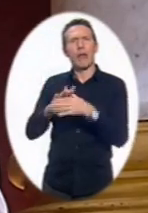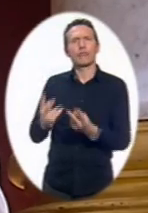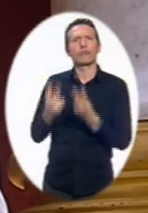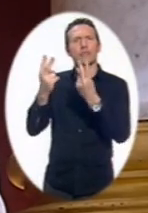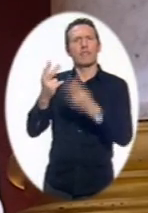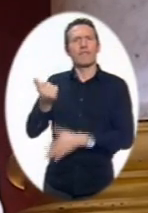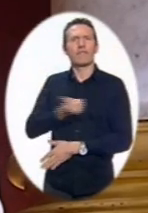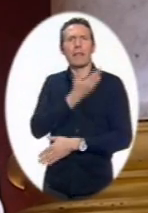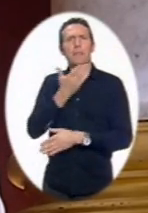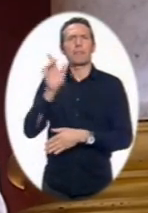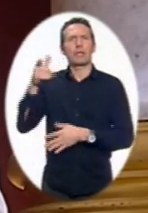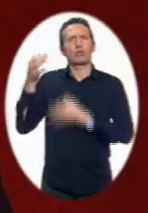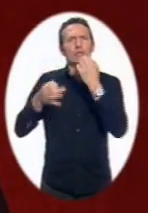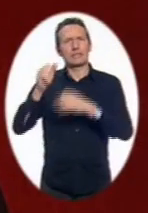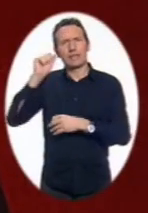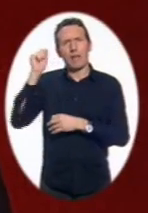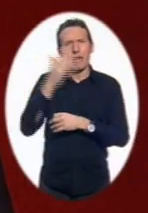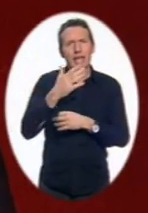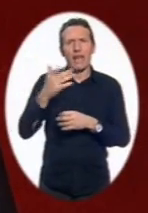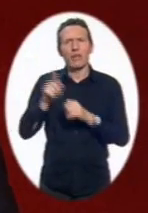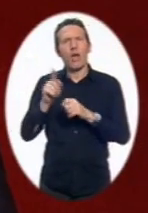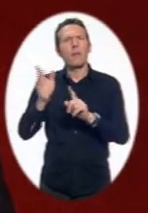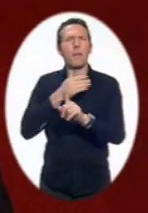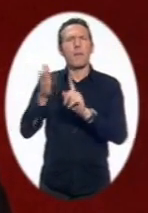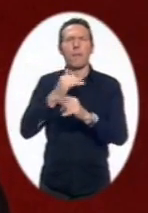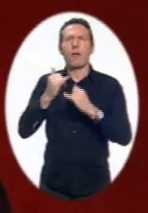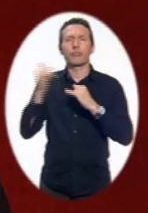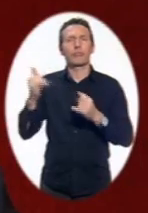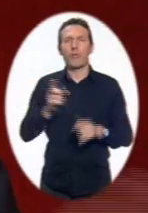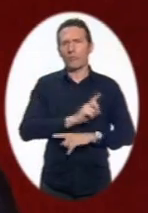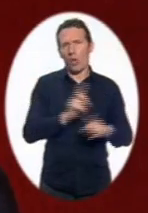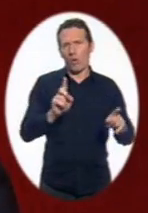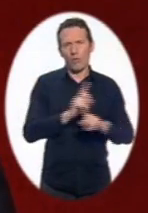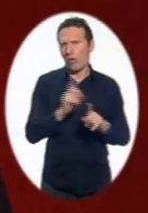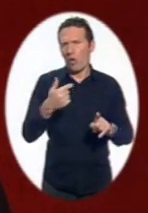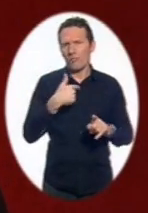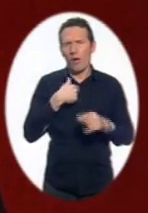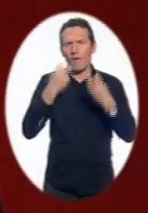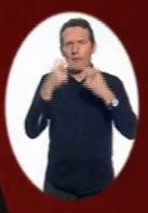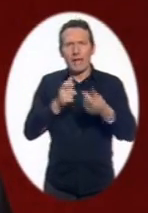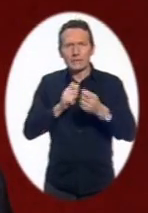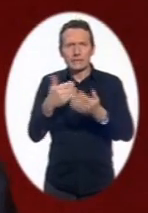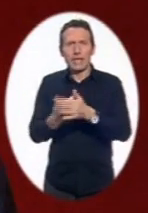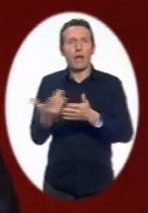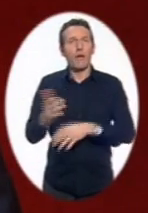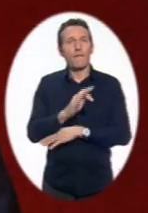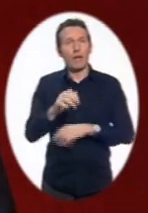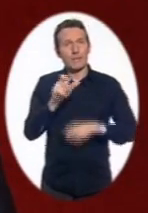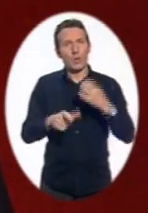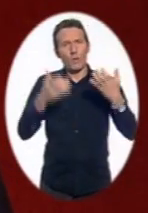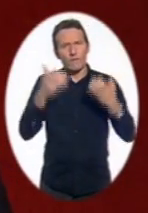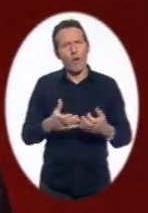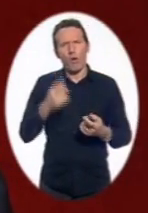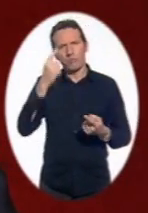victime de la justice américaine une victime du linchage médiatique je n'irai pas du tout sur ce terrain je crois que les Français sont épris de